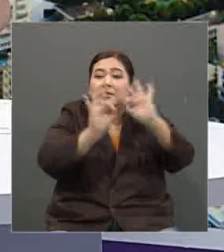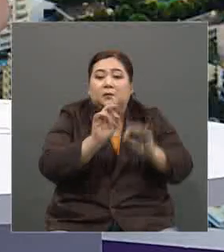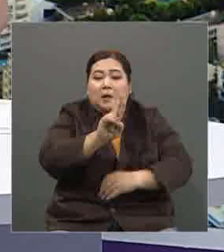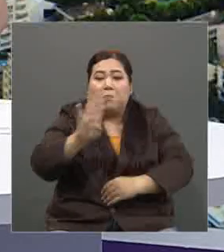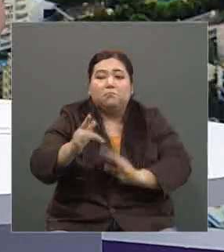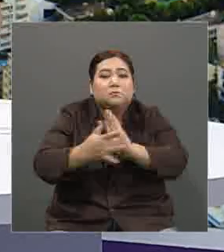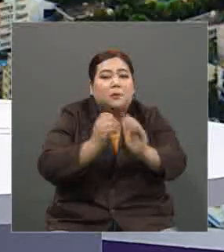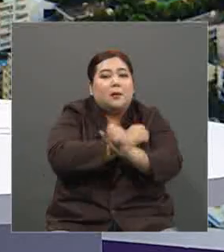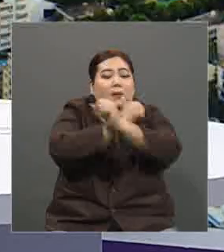และการป้องกนอักขีพไภดวยนะครับ